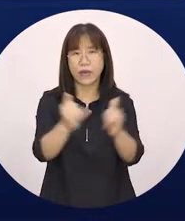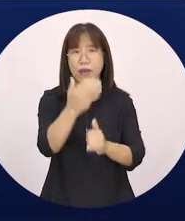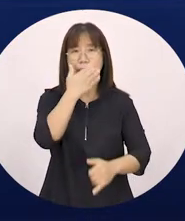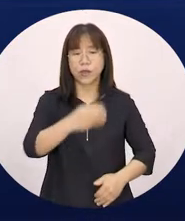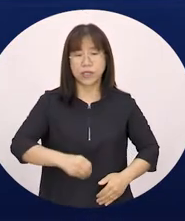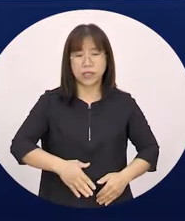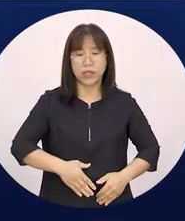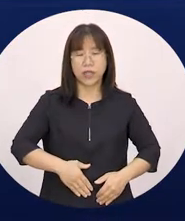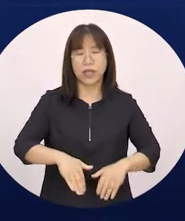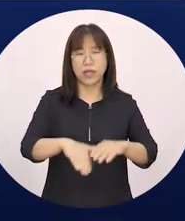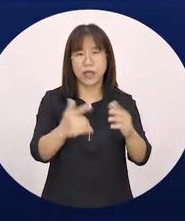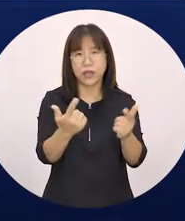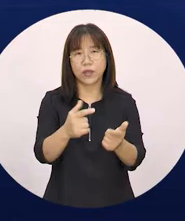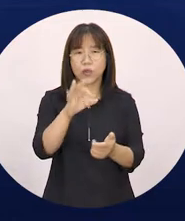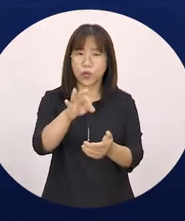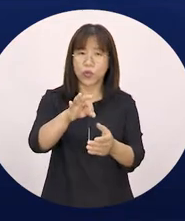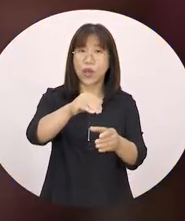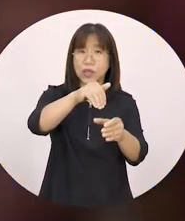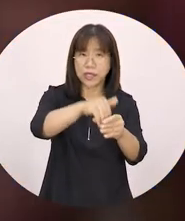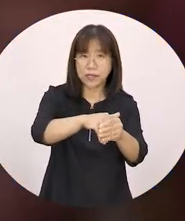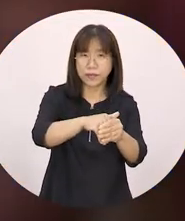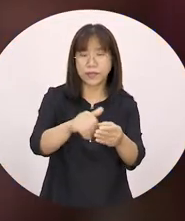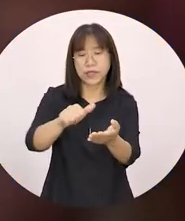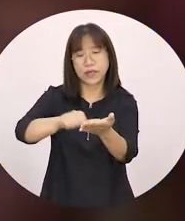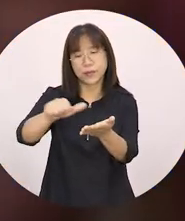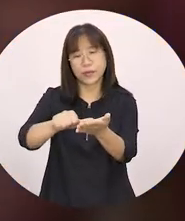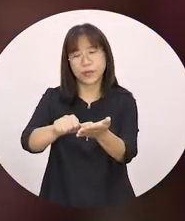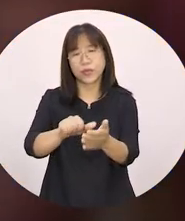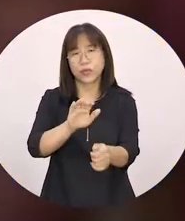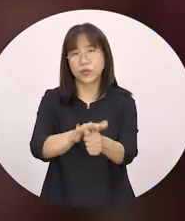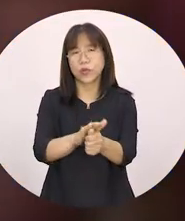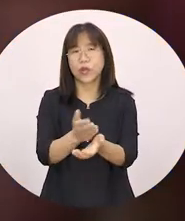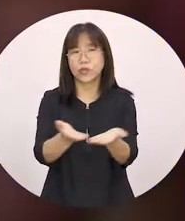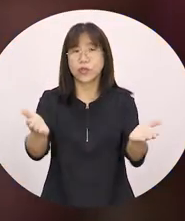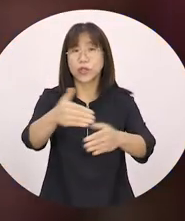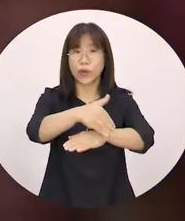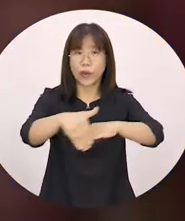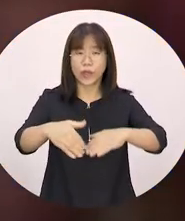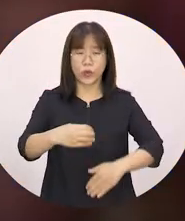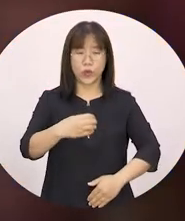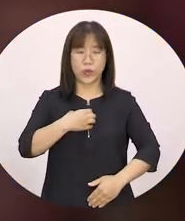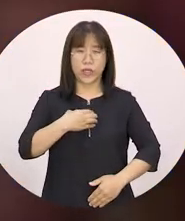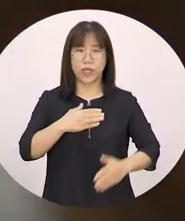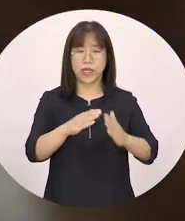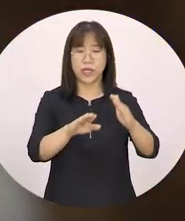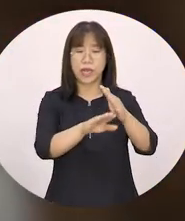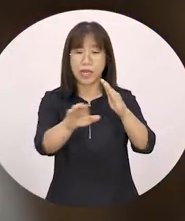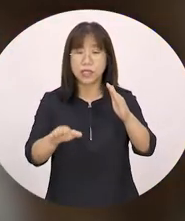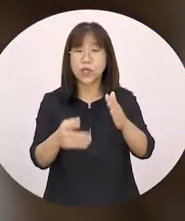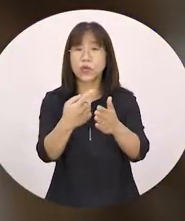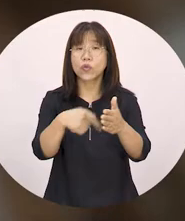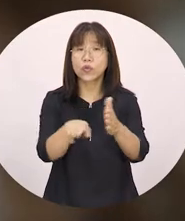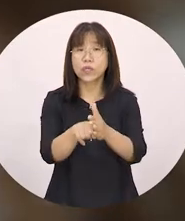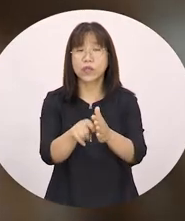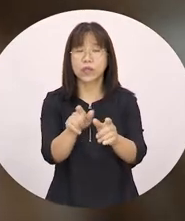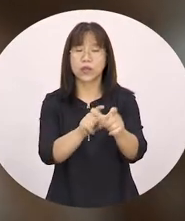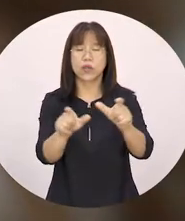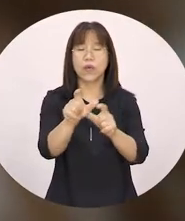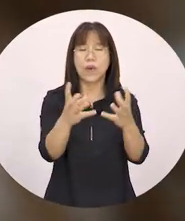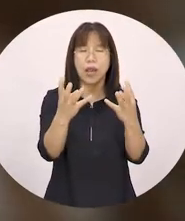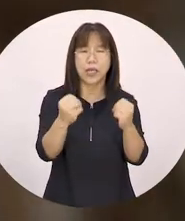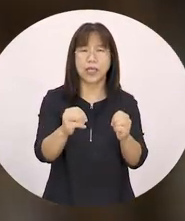성품을 지원합니다 특히 올해는 코론 알고 상황에 따라 위기가 9 지원 신규 사업 을 신설해